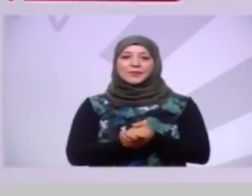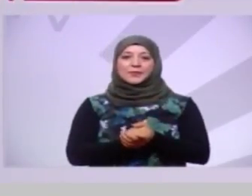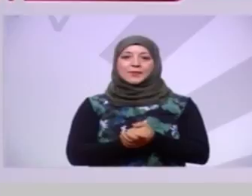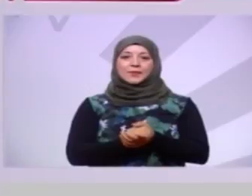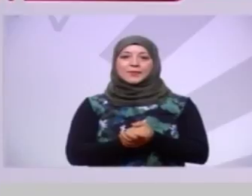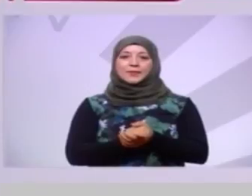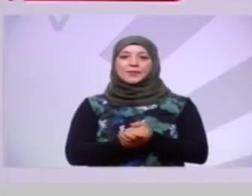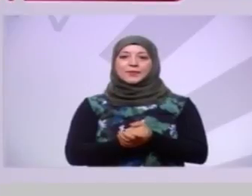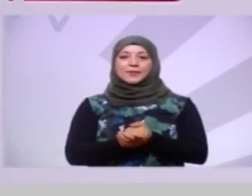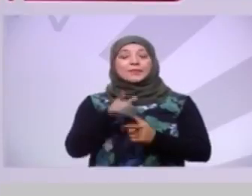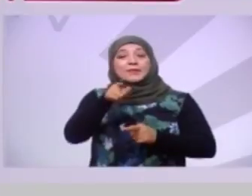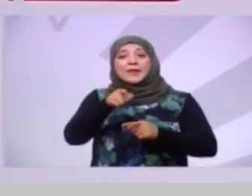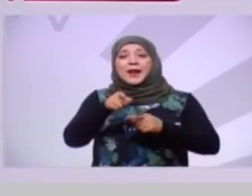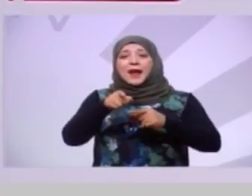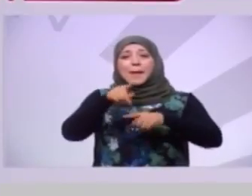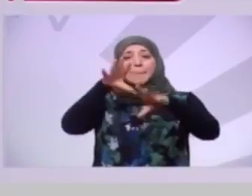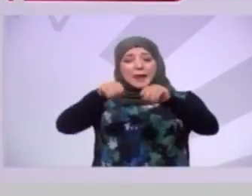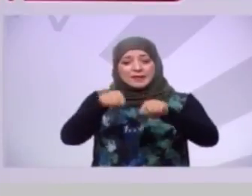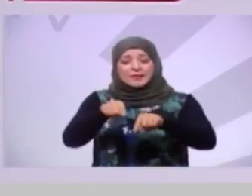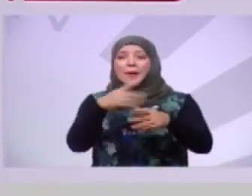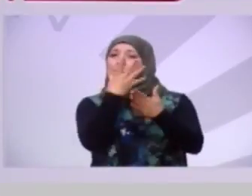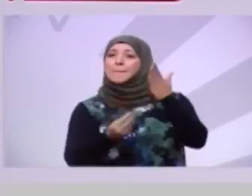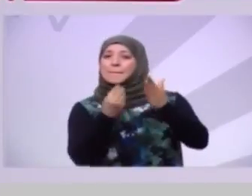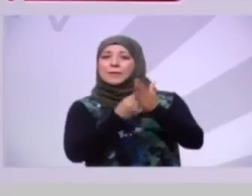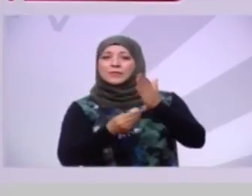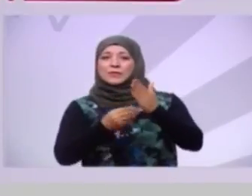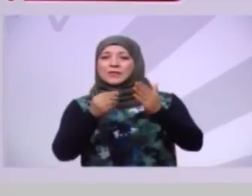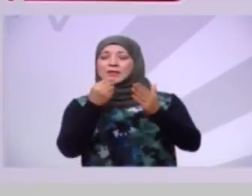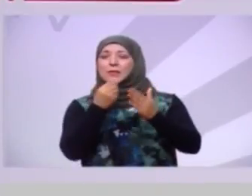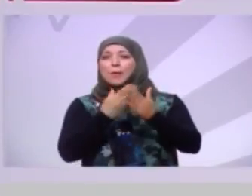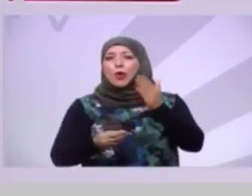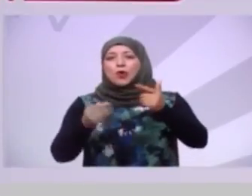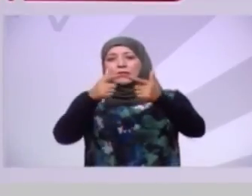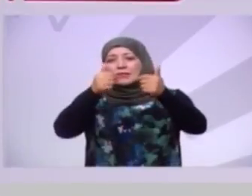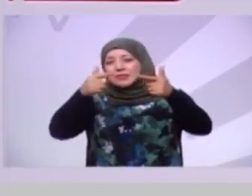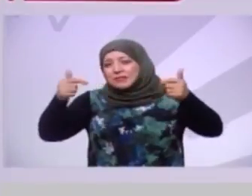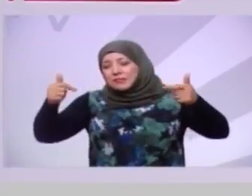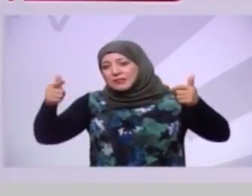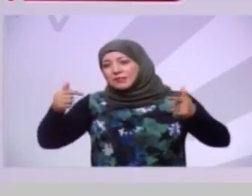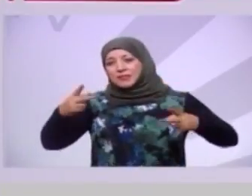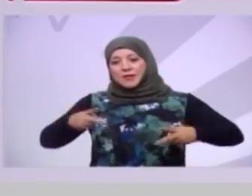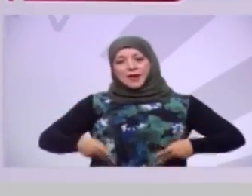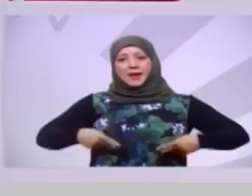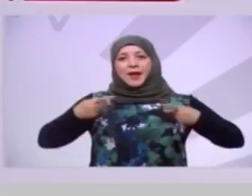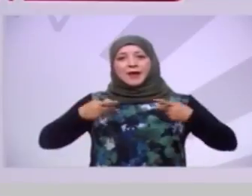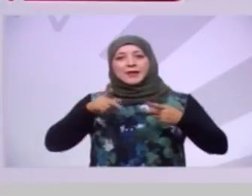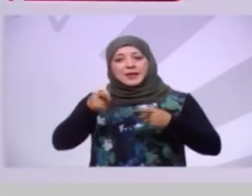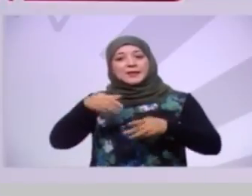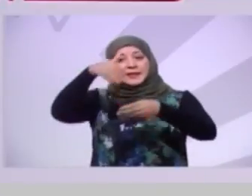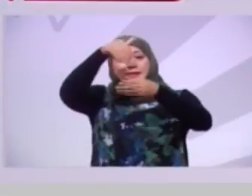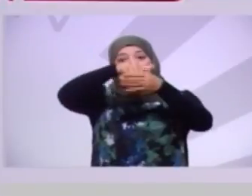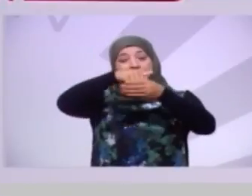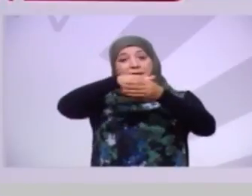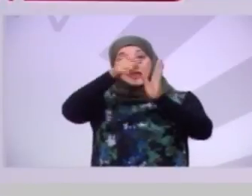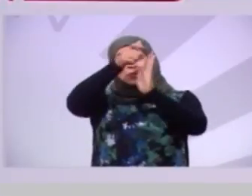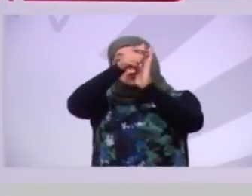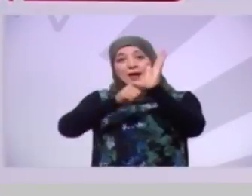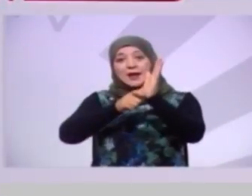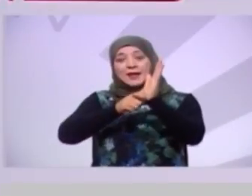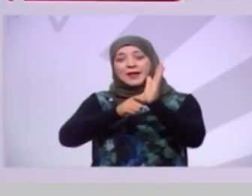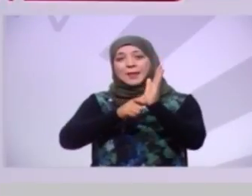تفتقر لجميع متطلبات الحياه انتخب قائمه الحزب